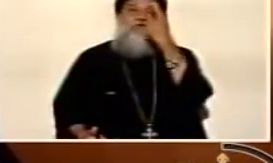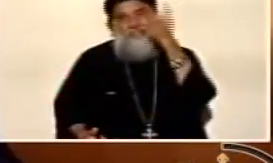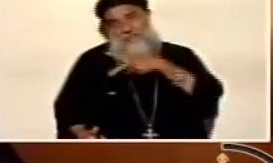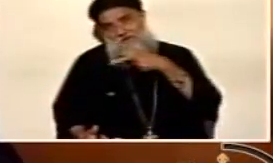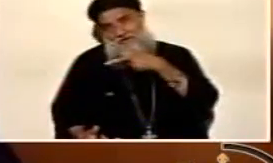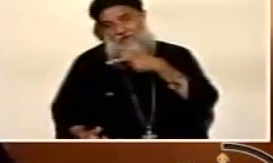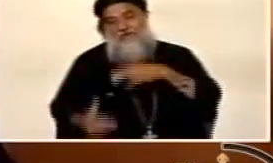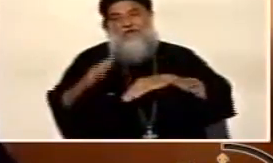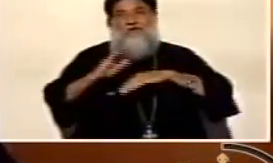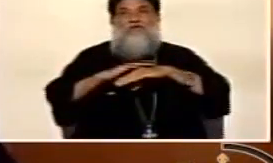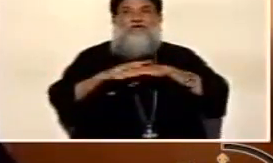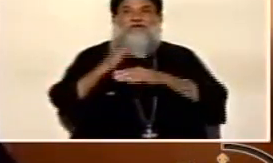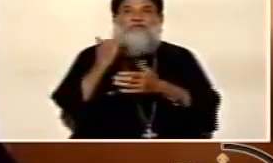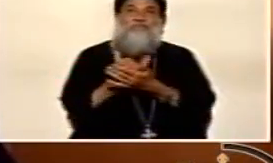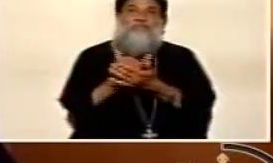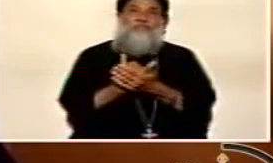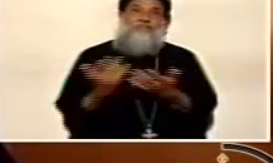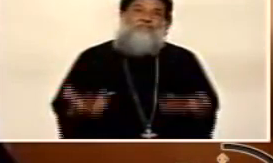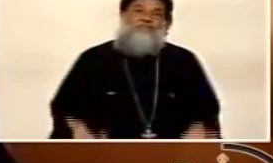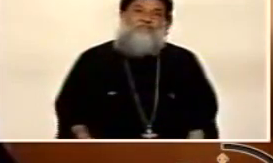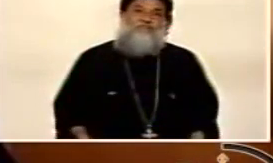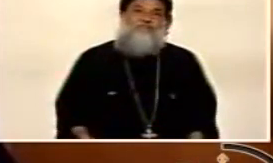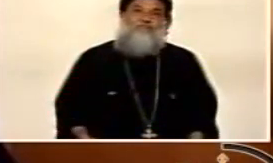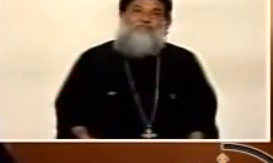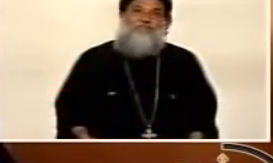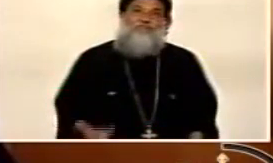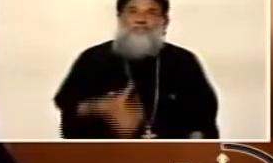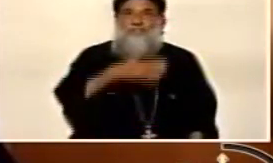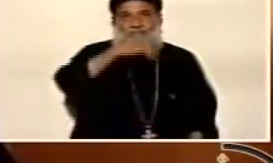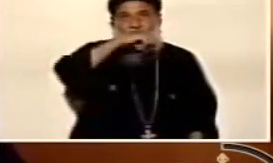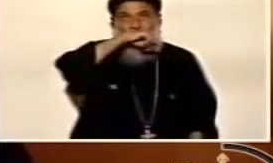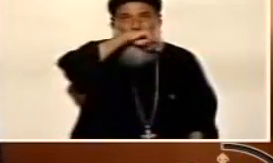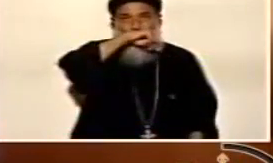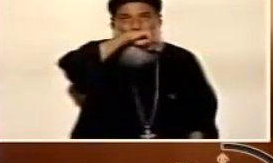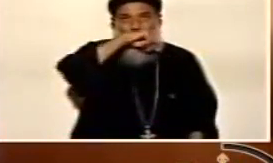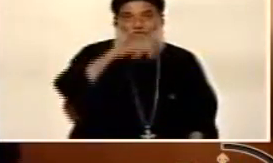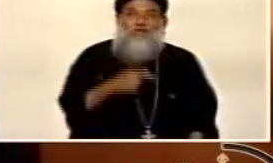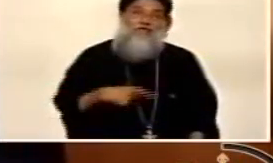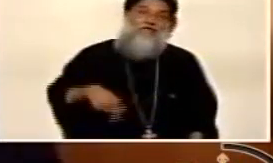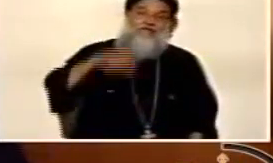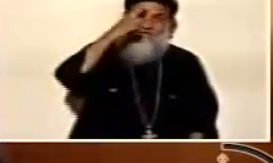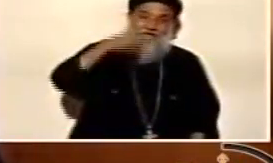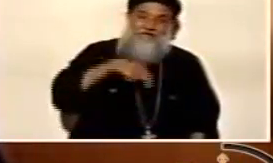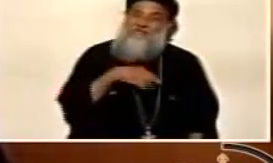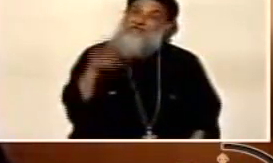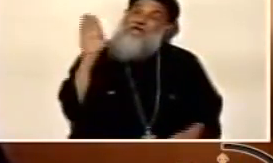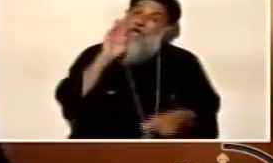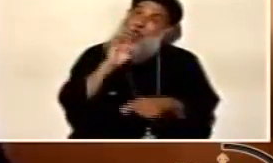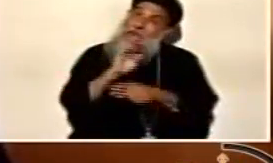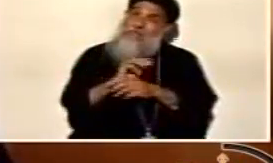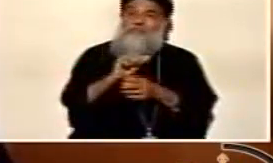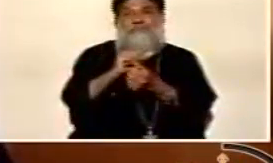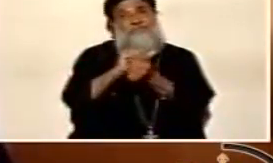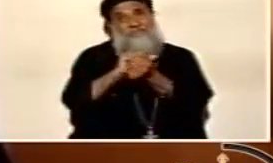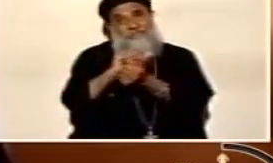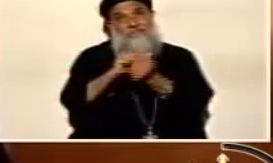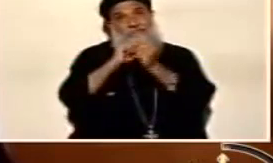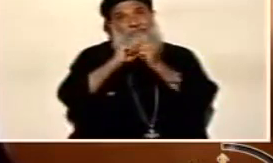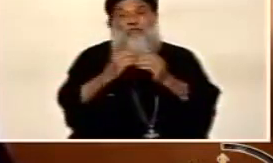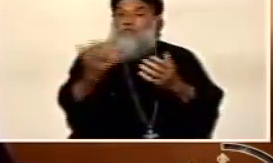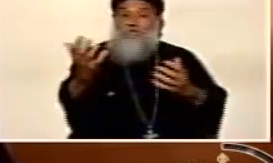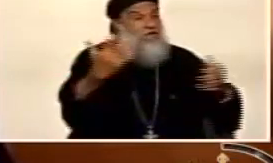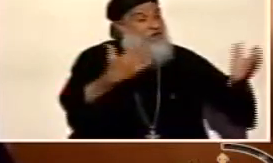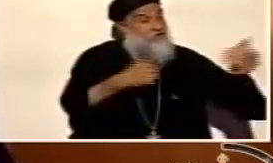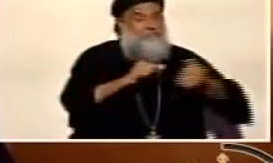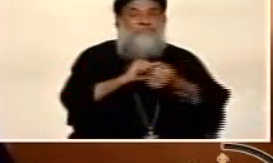هو التائب الأول في الإبرشية، والكاهن هو التائب الأول في كنيسته. نحن